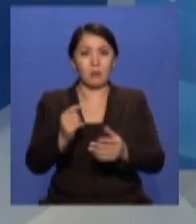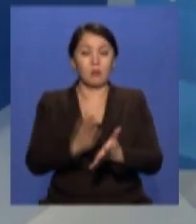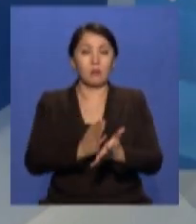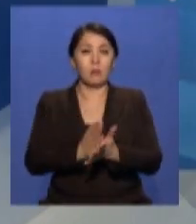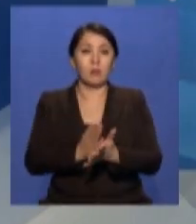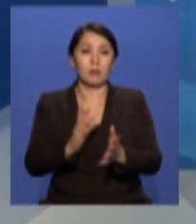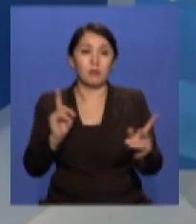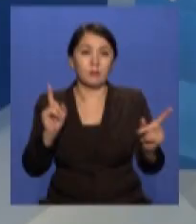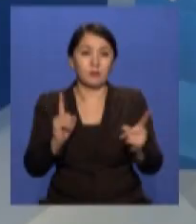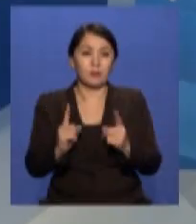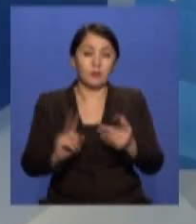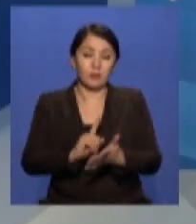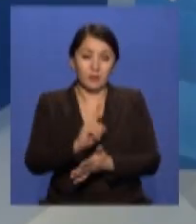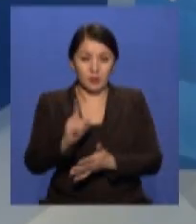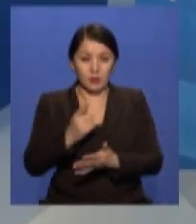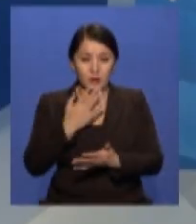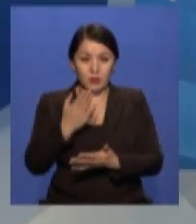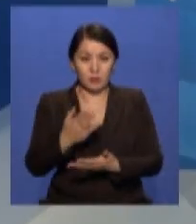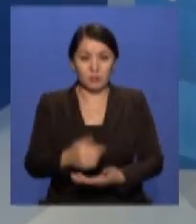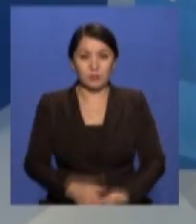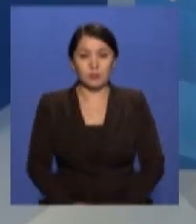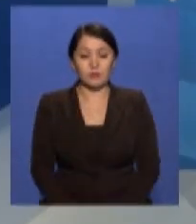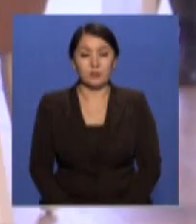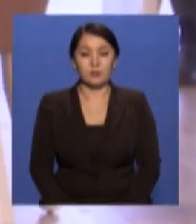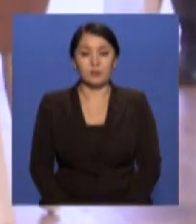мемлекеттік органдардың басшыларына тікелей жүгінді.